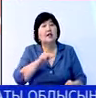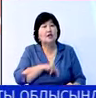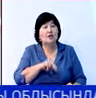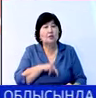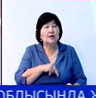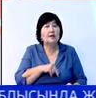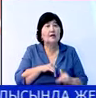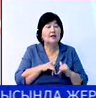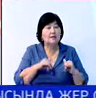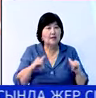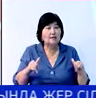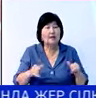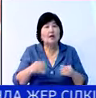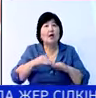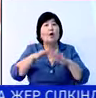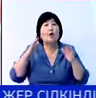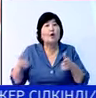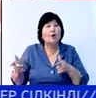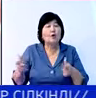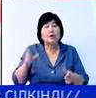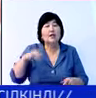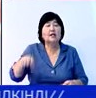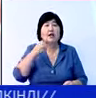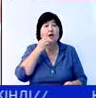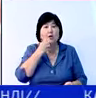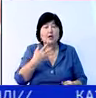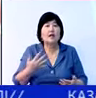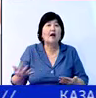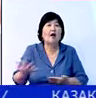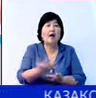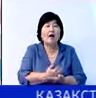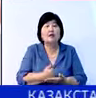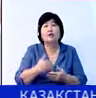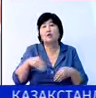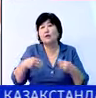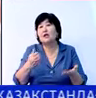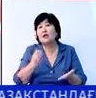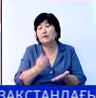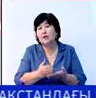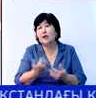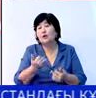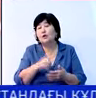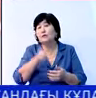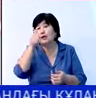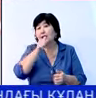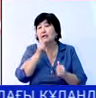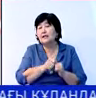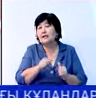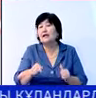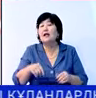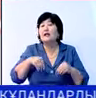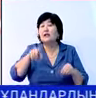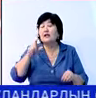жанып, қамбамыз толып, елге берекелі астығымыз, өніміміз беріліп жатыр. Сол себептен жылдан жылға осы